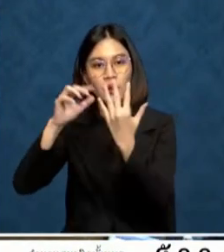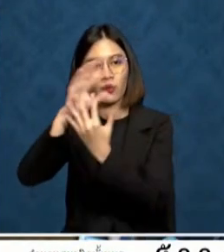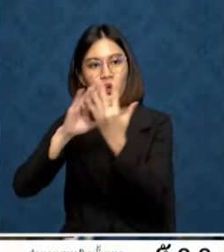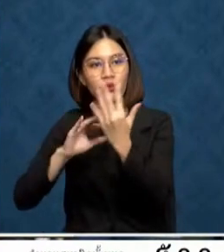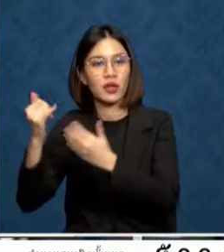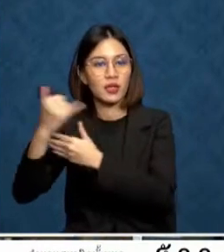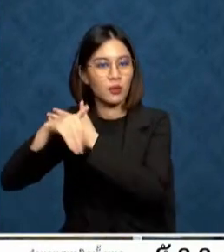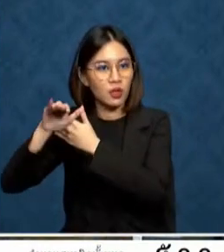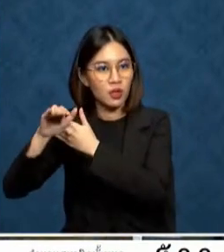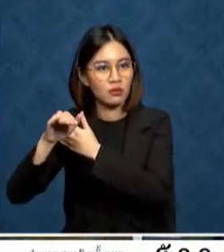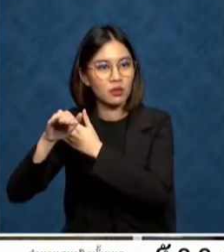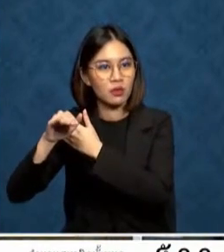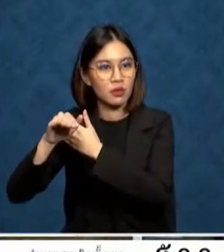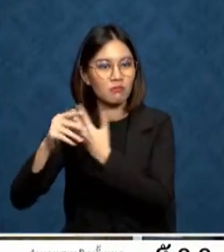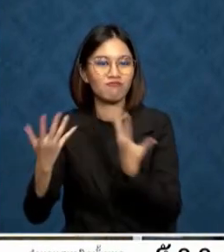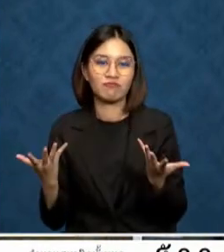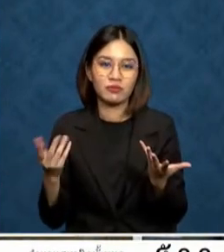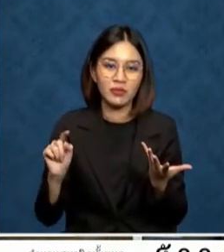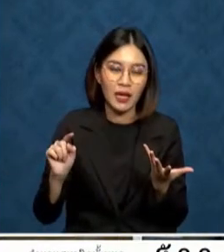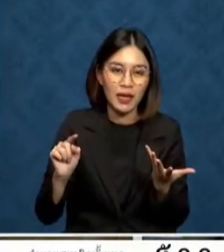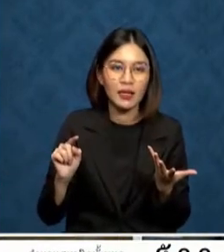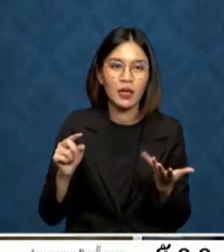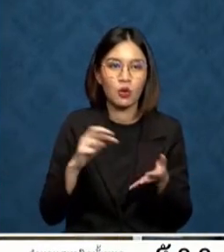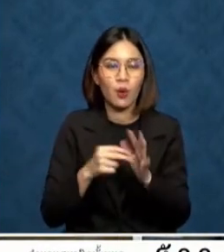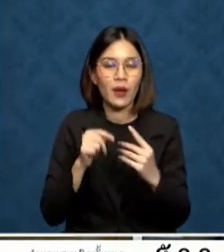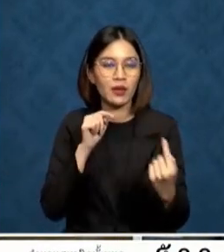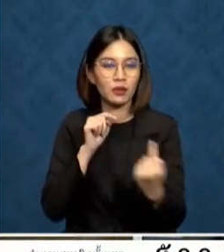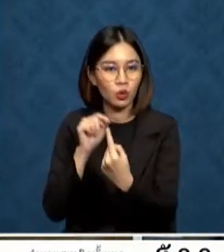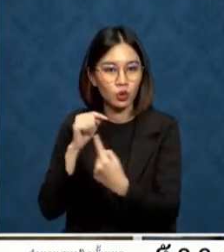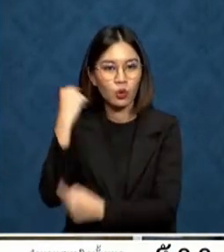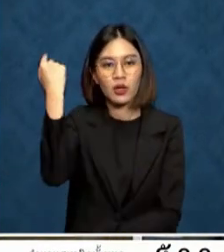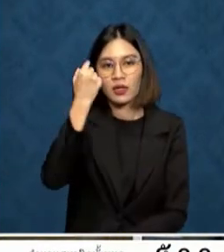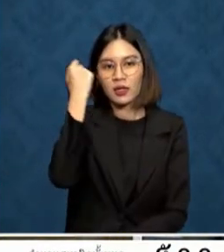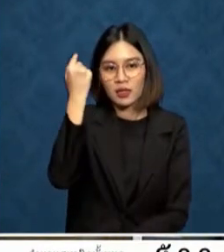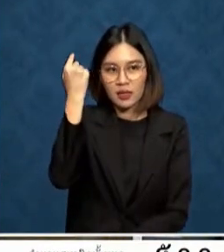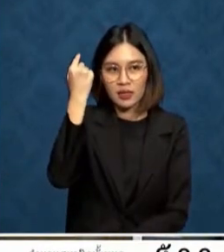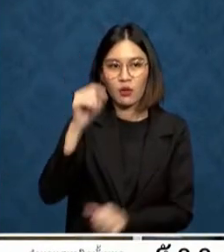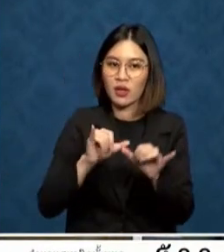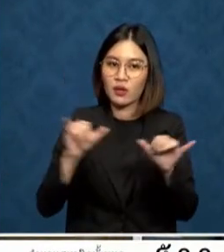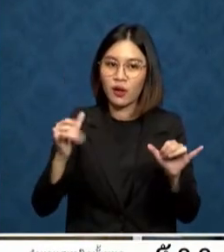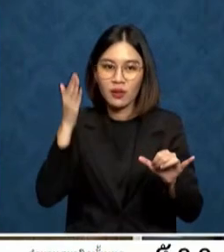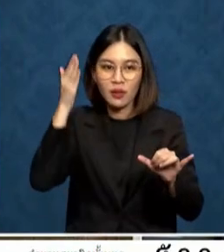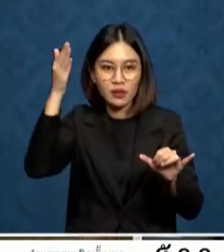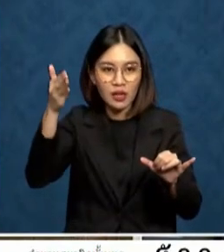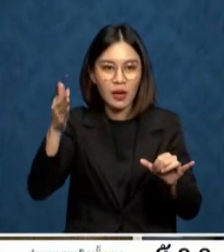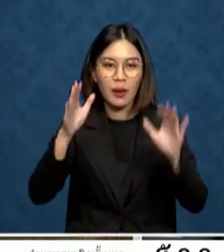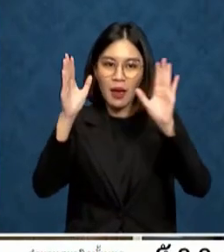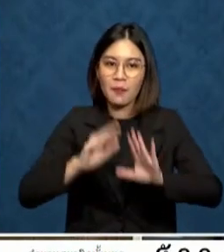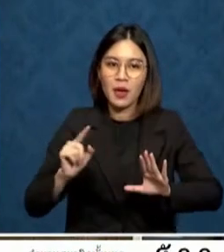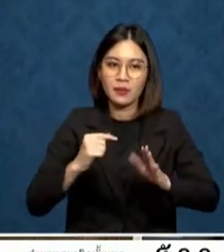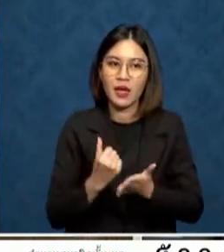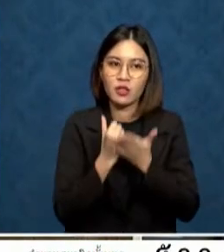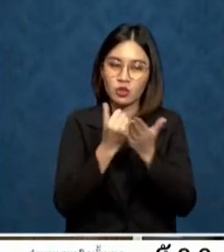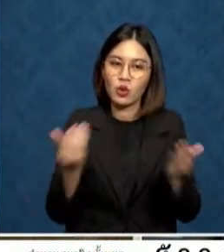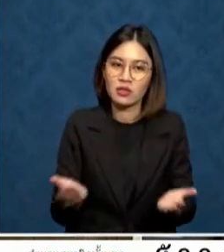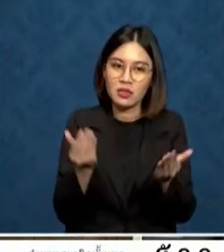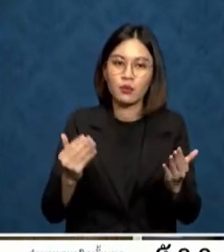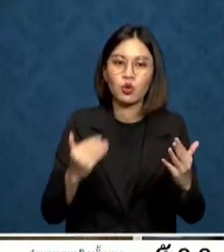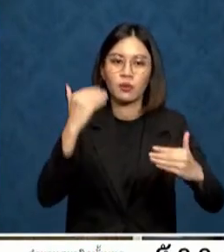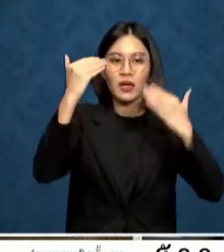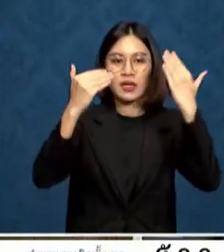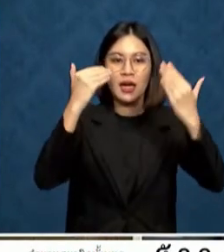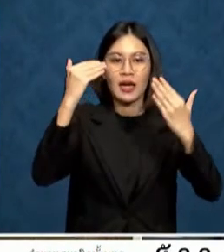ประเทศงานต่างประเทศแบบไหนมันจะตอบโจทย์การท่องเที่ยวในระยะยาวและแบบไหนมันจะช่วยสร้างซอพให้กับประเทศ